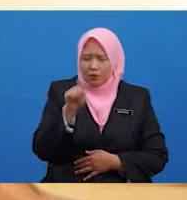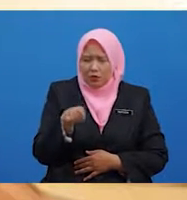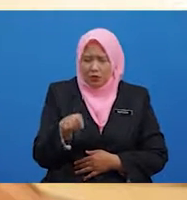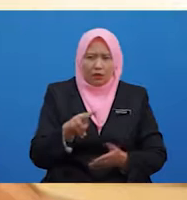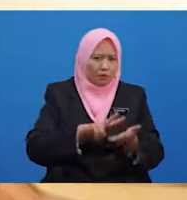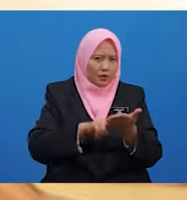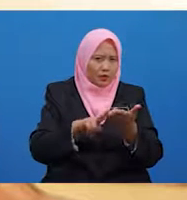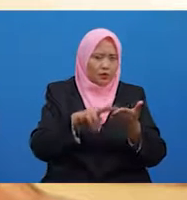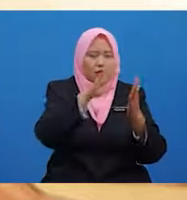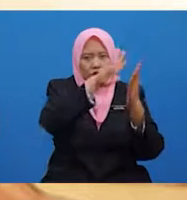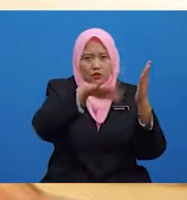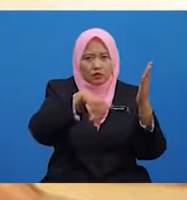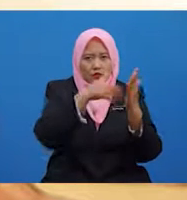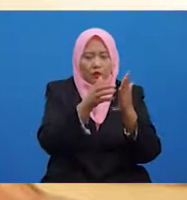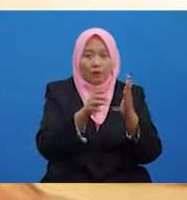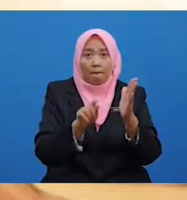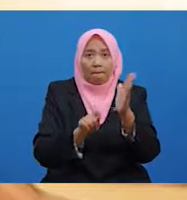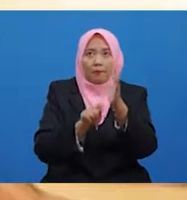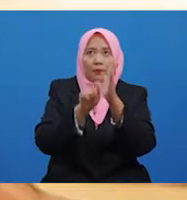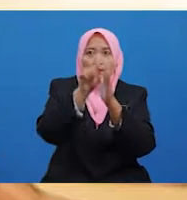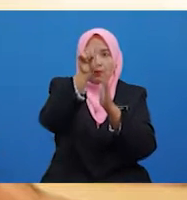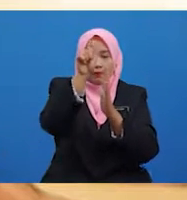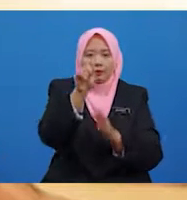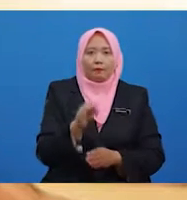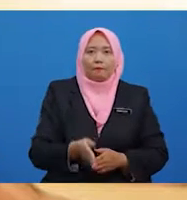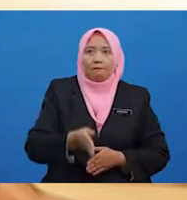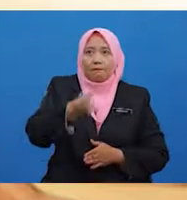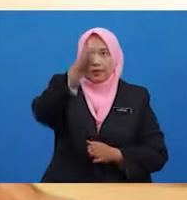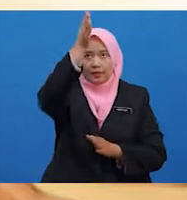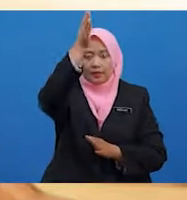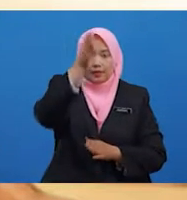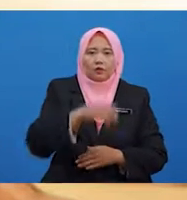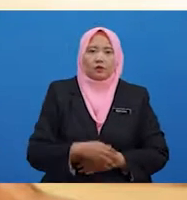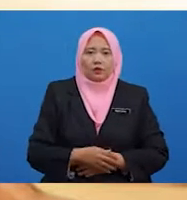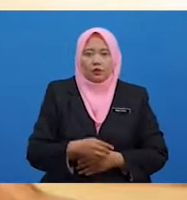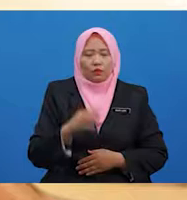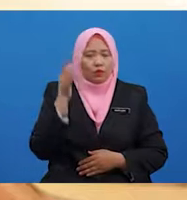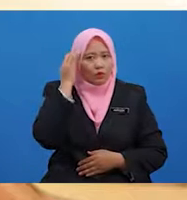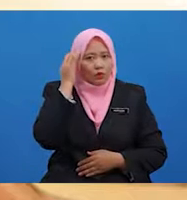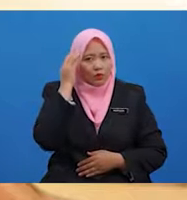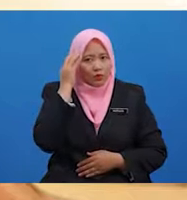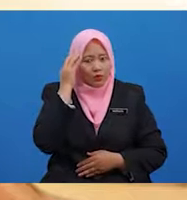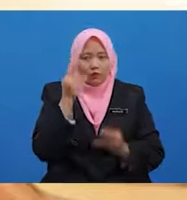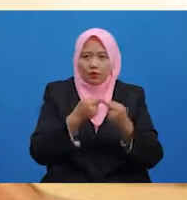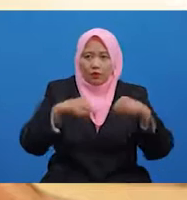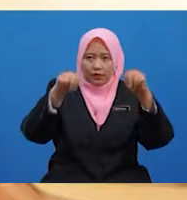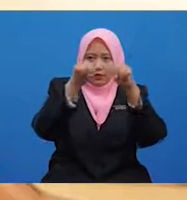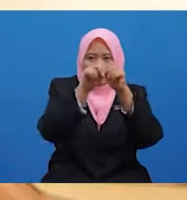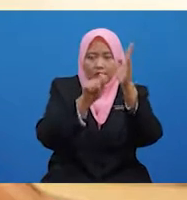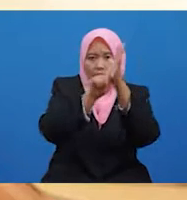secara menegak untuk membandingkan nilai yang paling tinggi dan paling rendah bagi kedua-dua tahun.